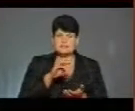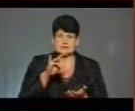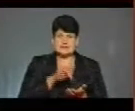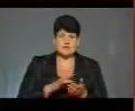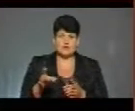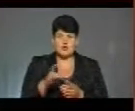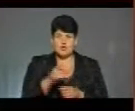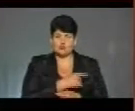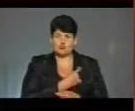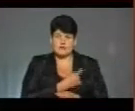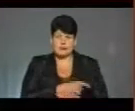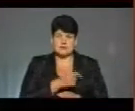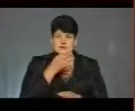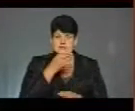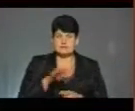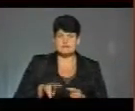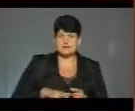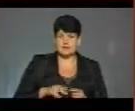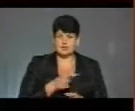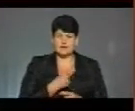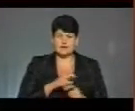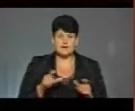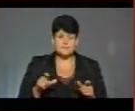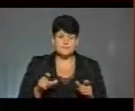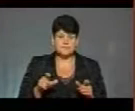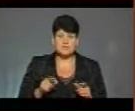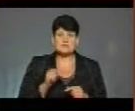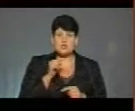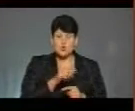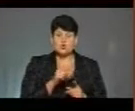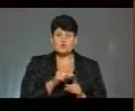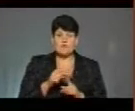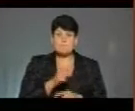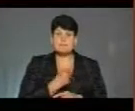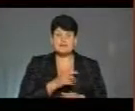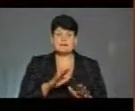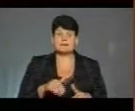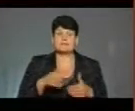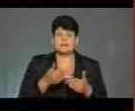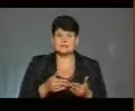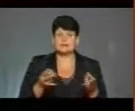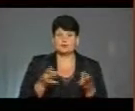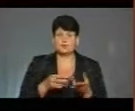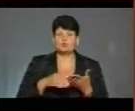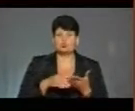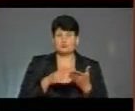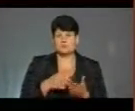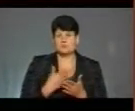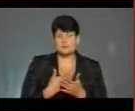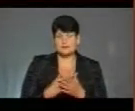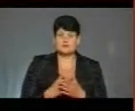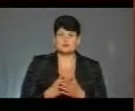районної лікарні, повідомив директор цієї лікарні Михайло Некеруй. За його словами, медики надали необхідну допомогу. Близько